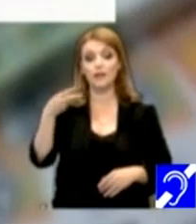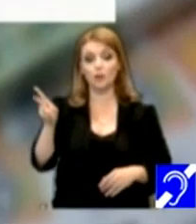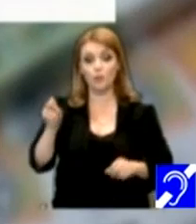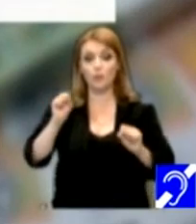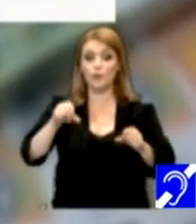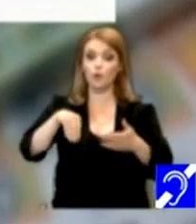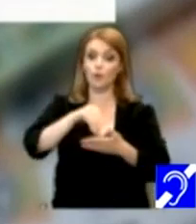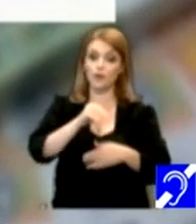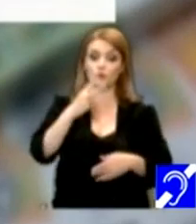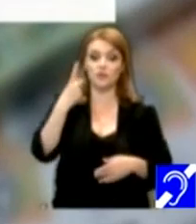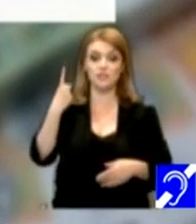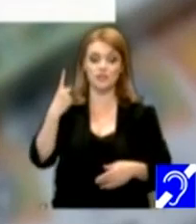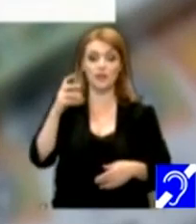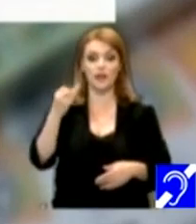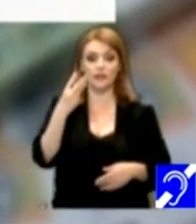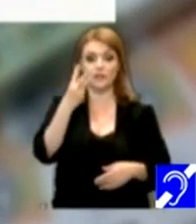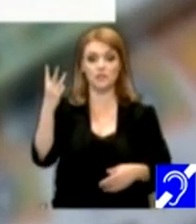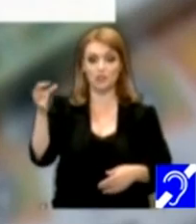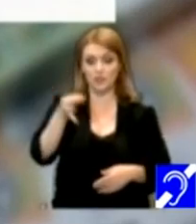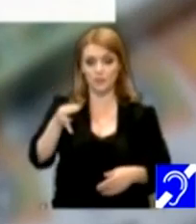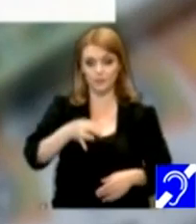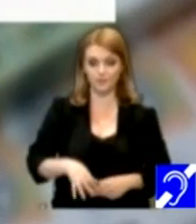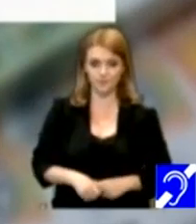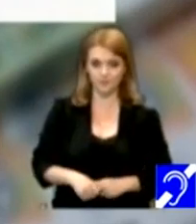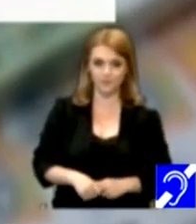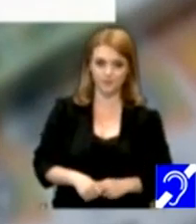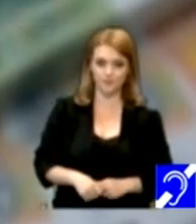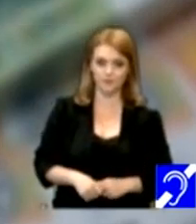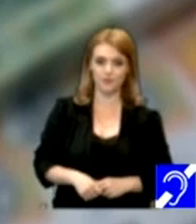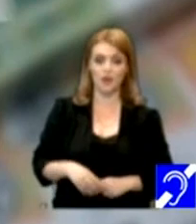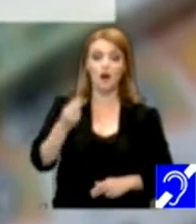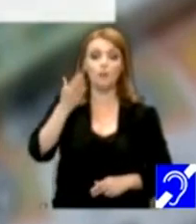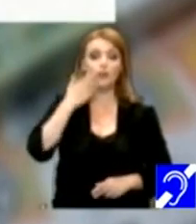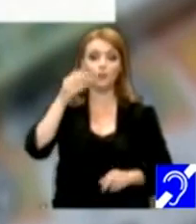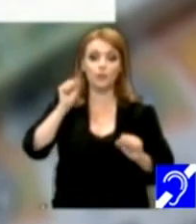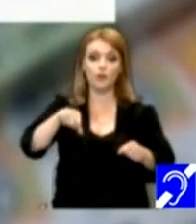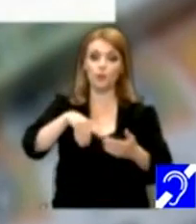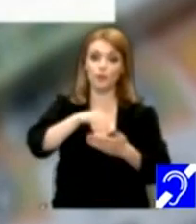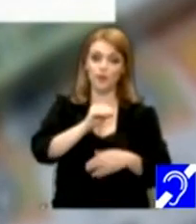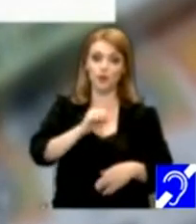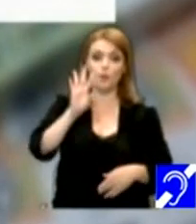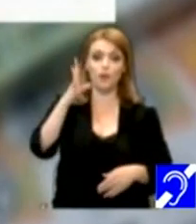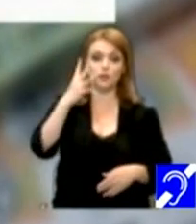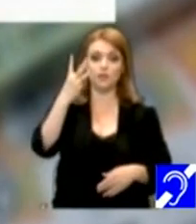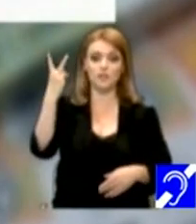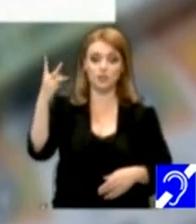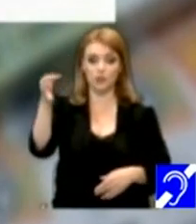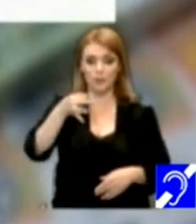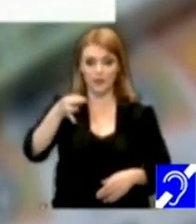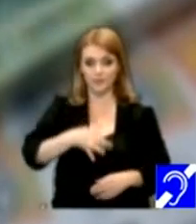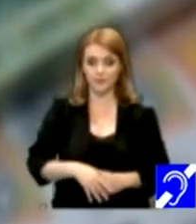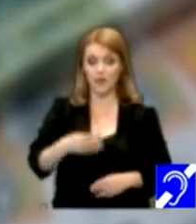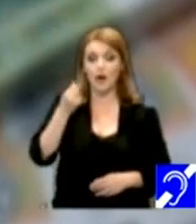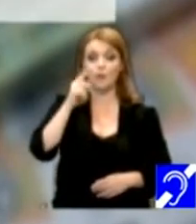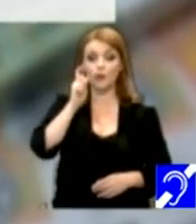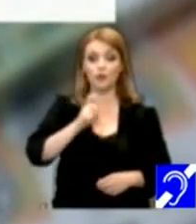cu 4 bani mai puțin și va costa 21 de lei și 33 de bani. Leul românesc se va cota la 4 lei și 32 de